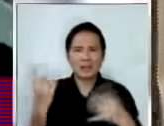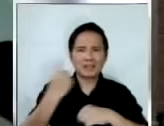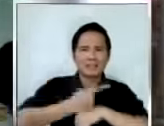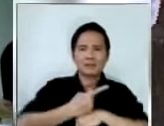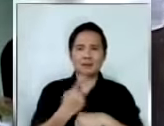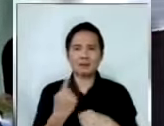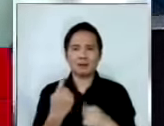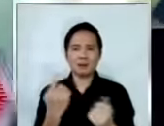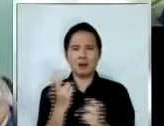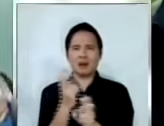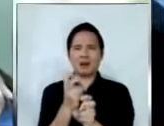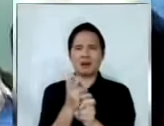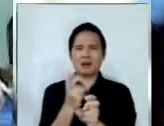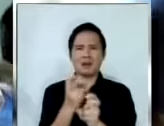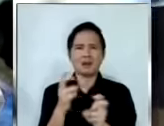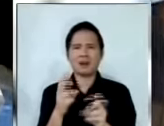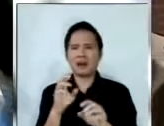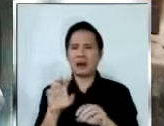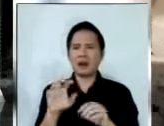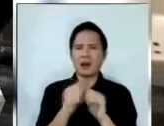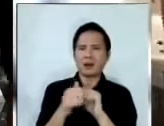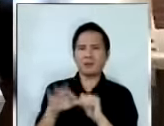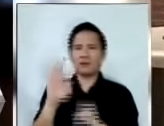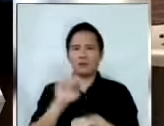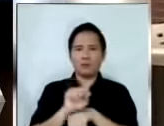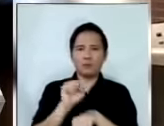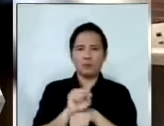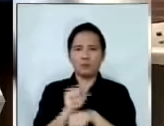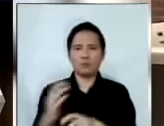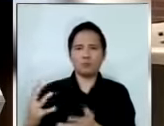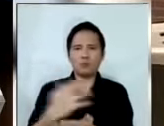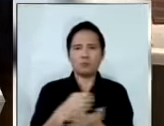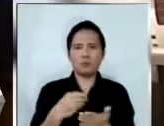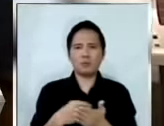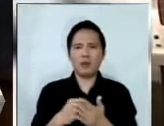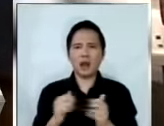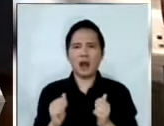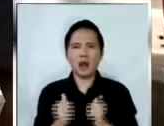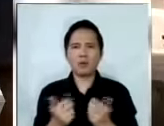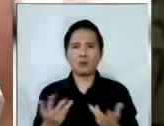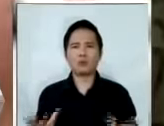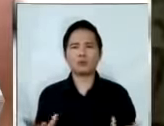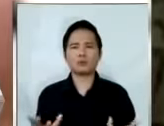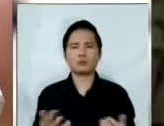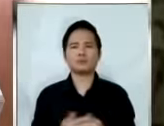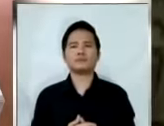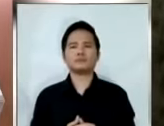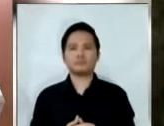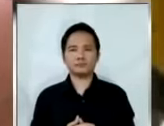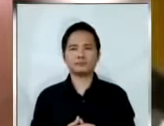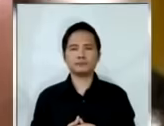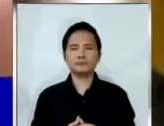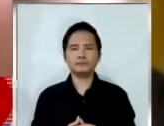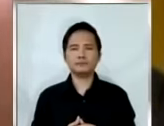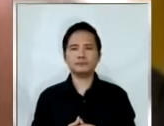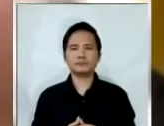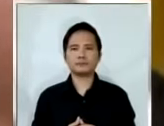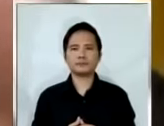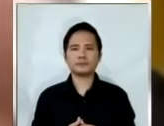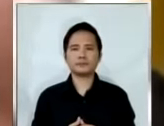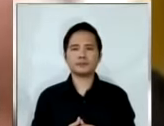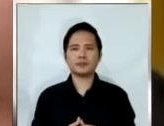Osero, araw-araw naghahatid sa outpost ng mga bili ng mga kaanak sa loob ng lockdown area. Hindi kayo makapagtrabaho dahil sa